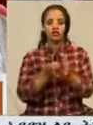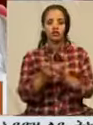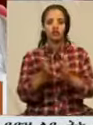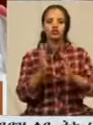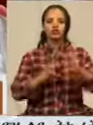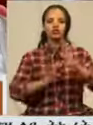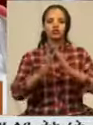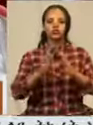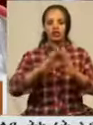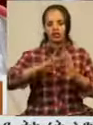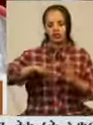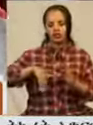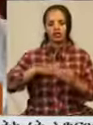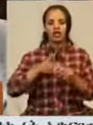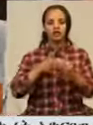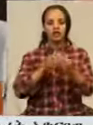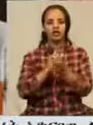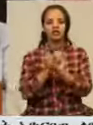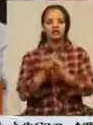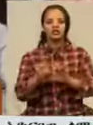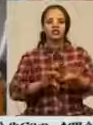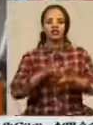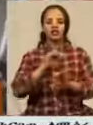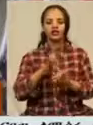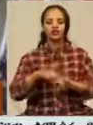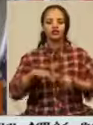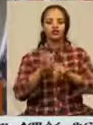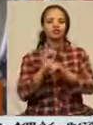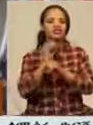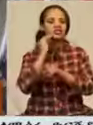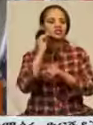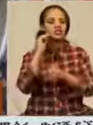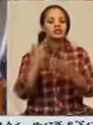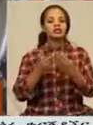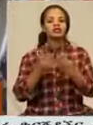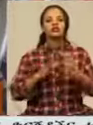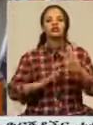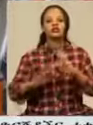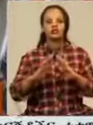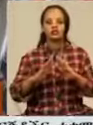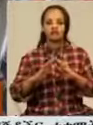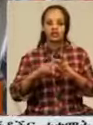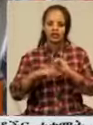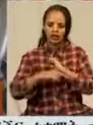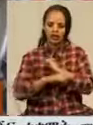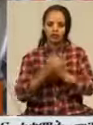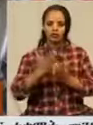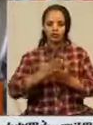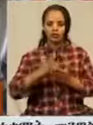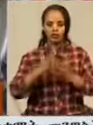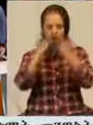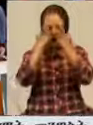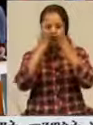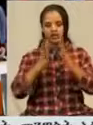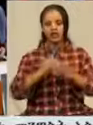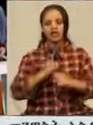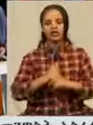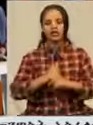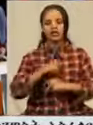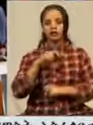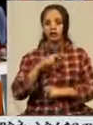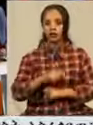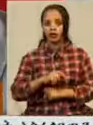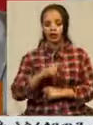ችግሮቹን ለማስቀረት የአመራር ለውጥ መደረጉንና የዞኑ ምክር ቤትም እነዚህ ችግሮች በዘለቄታው ለመቅረፍ በቁርጠኝነት ሊሰራ